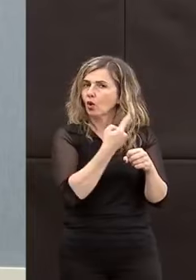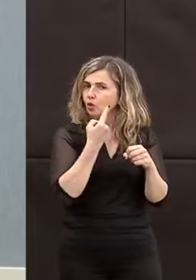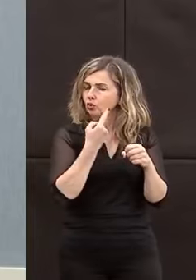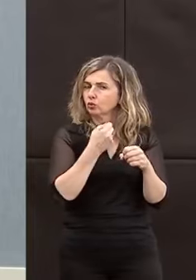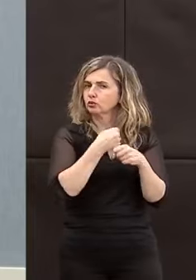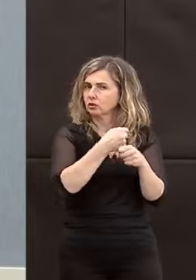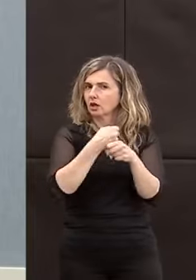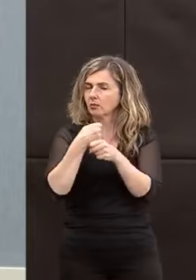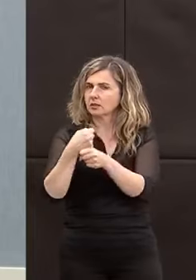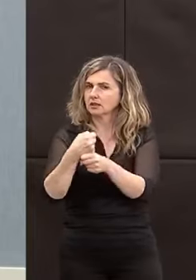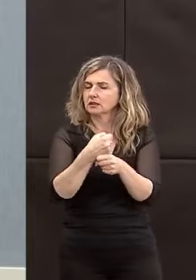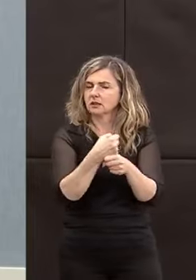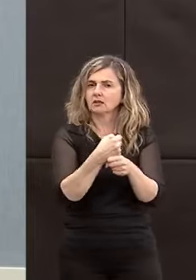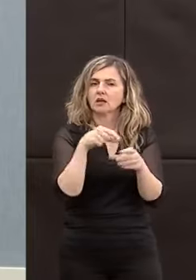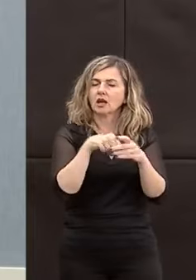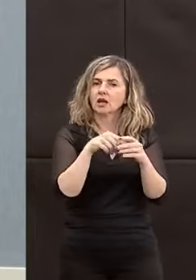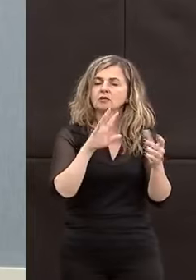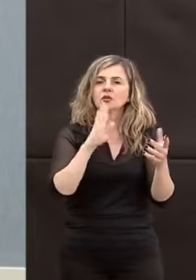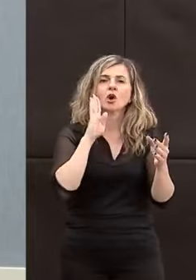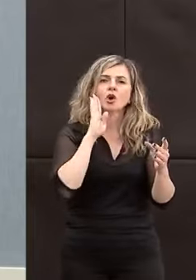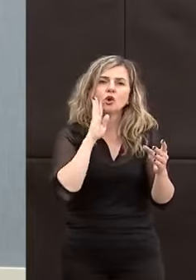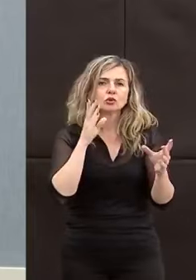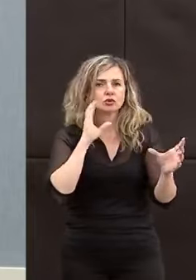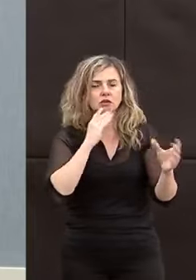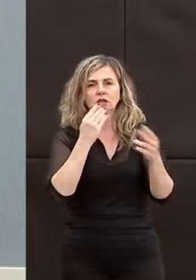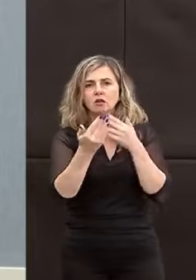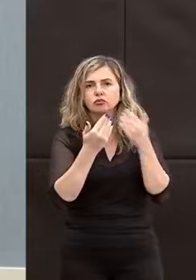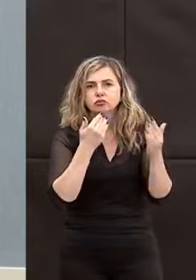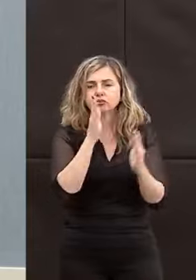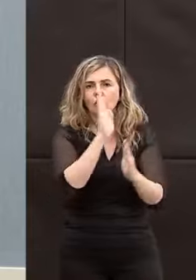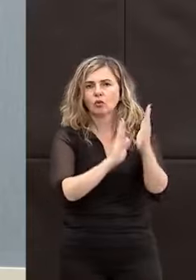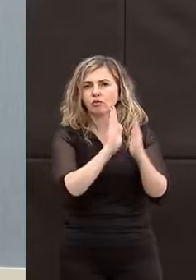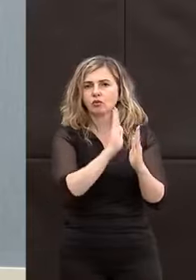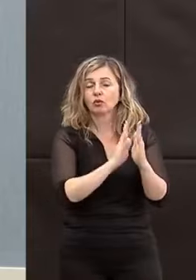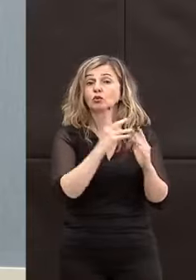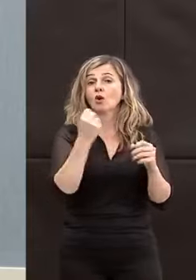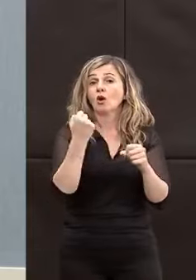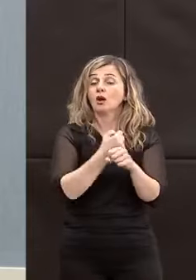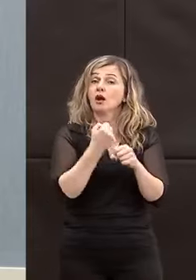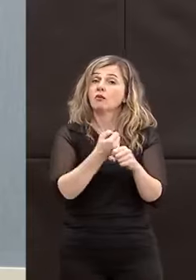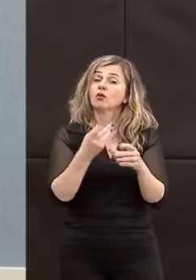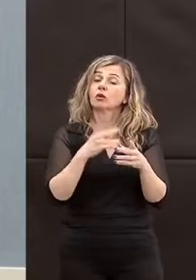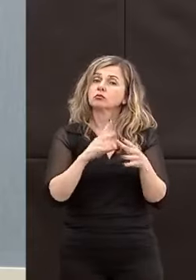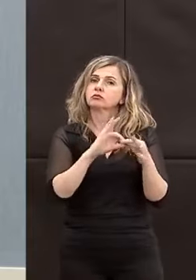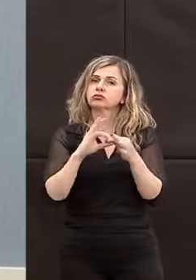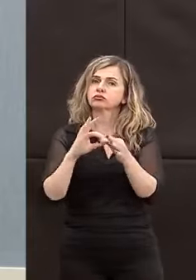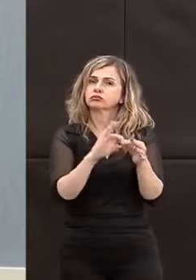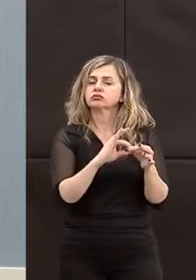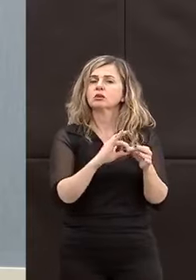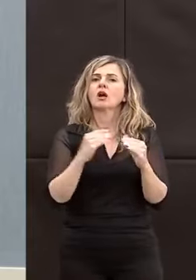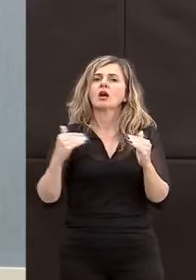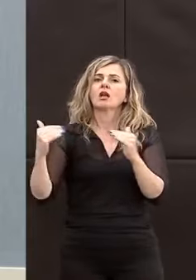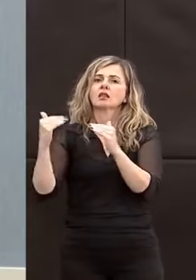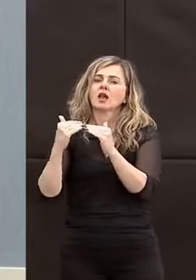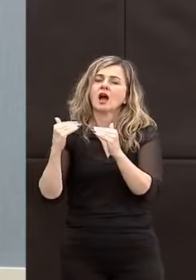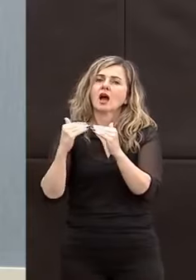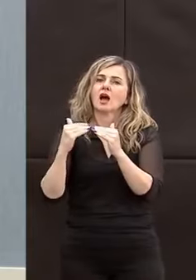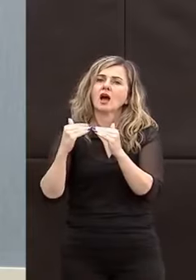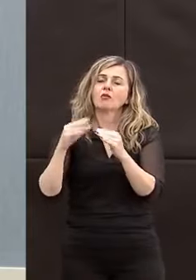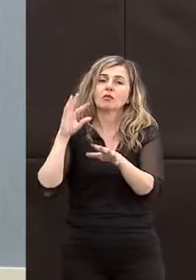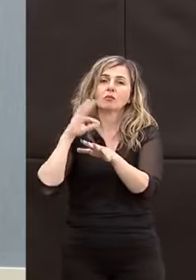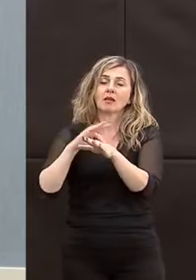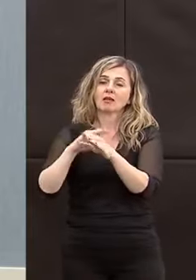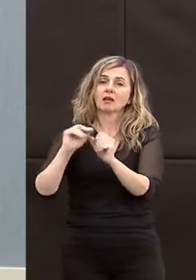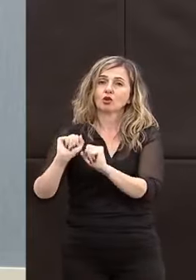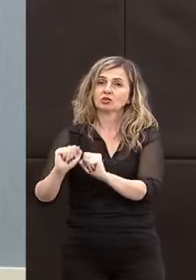stiamo che stiamo consultando in questi in questi giorni si lavora anche di concerto con quello che è il tavolo il tavolo un medico